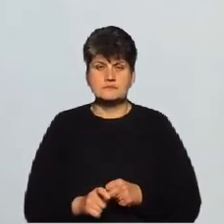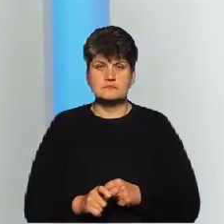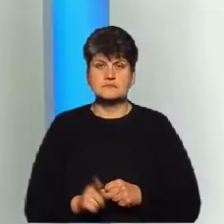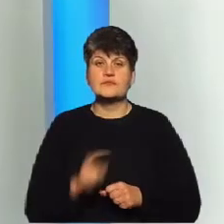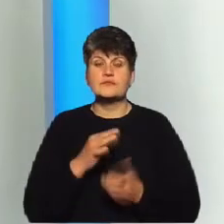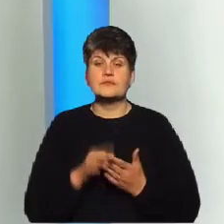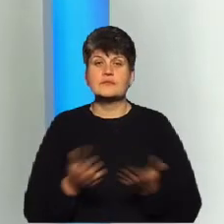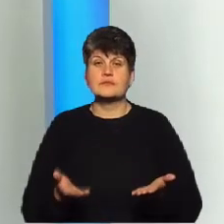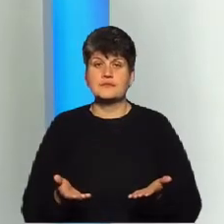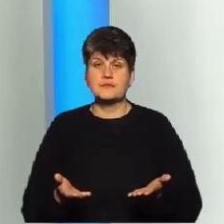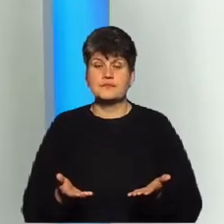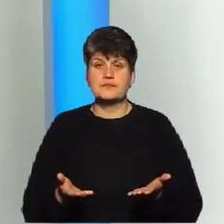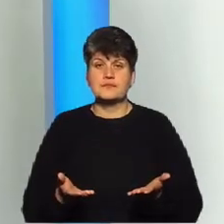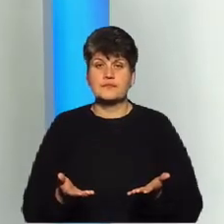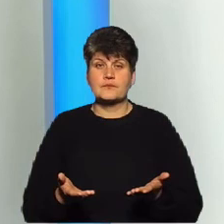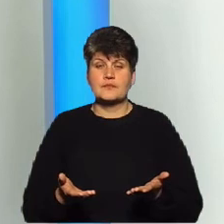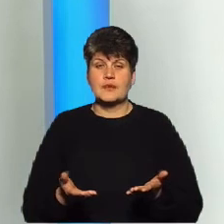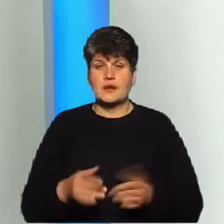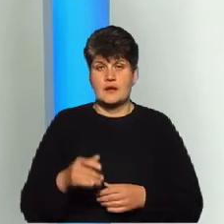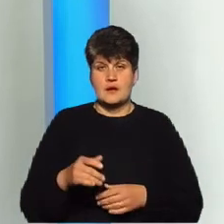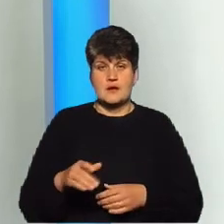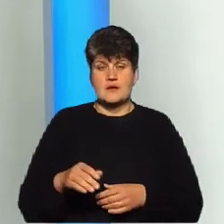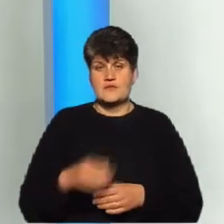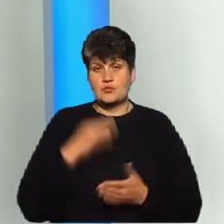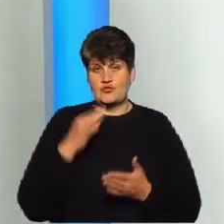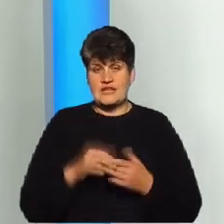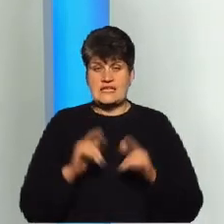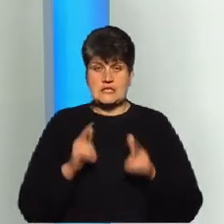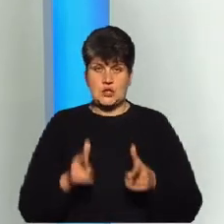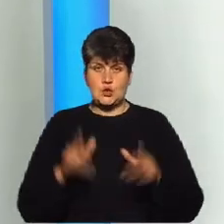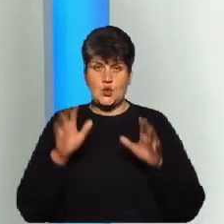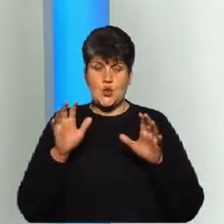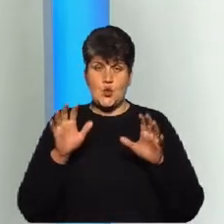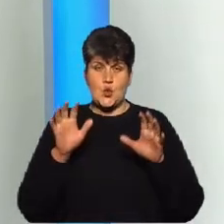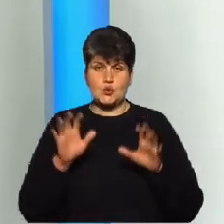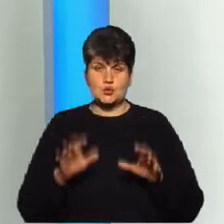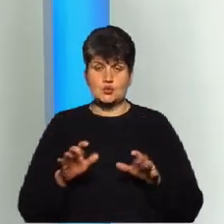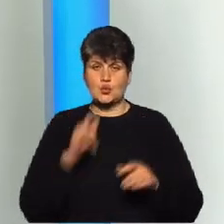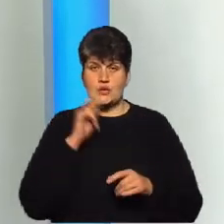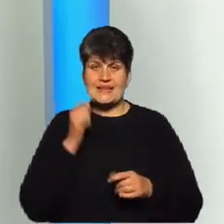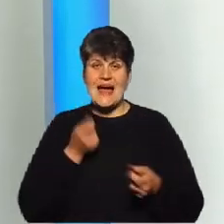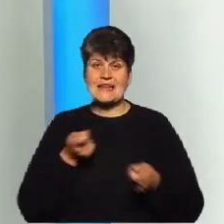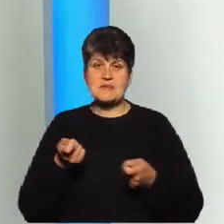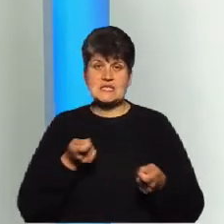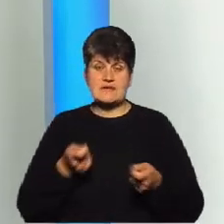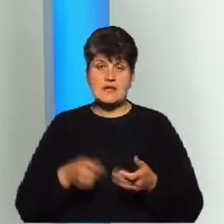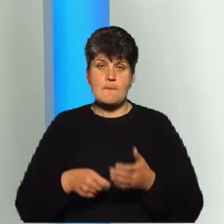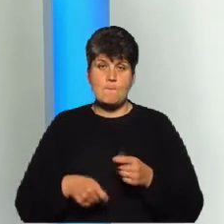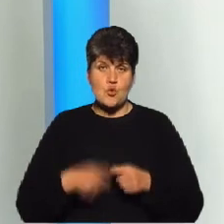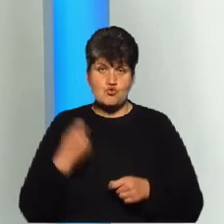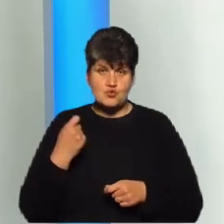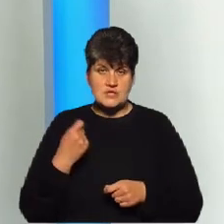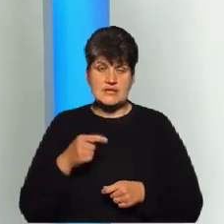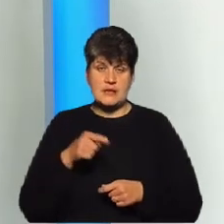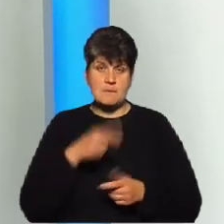Агресор несе відповідальність згідно Кодексу України про адміністративні правопорушення, тобто ним